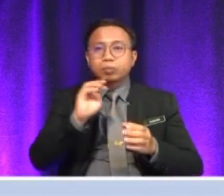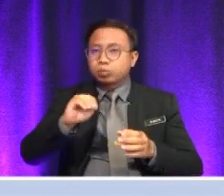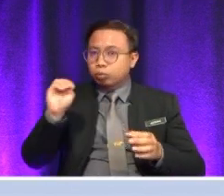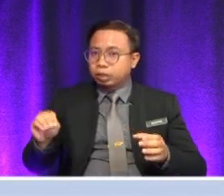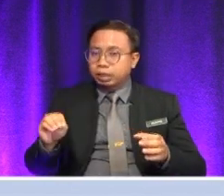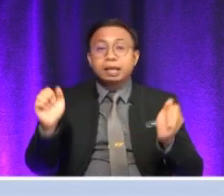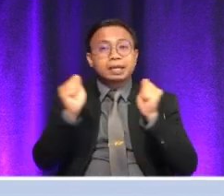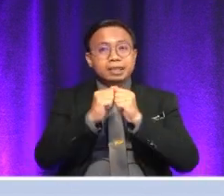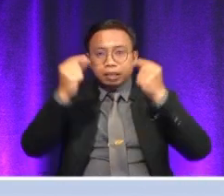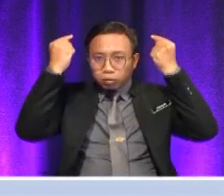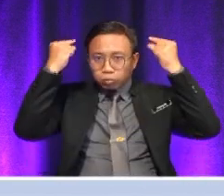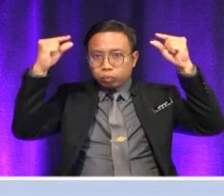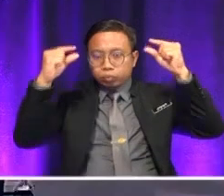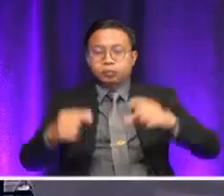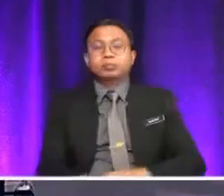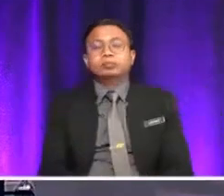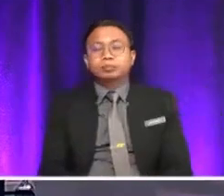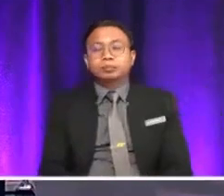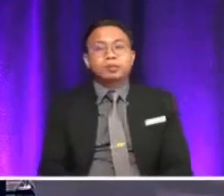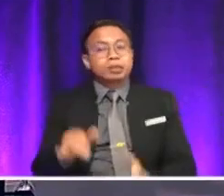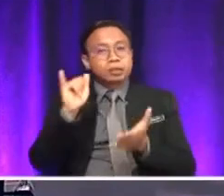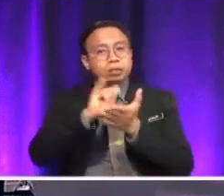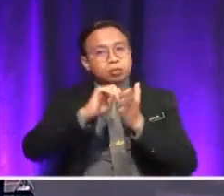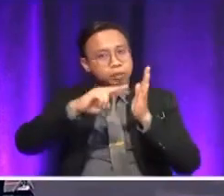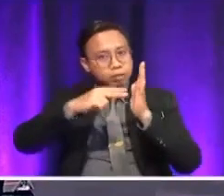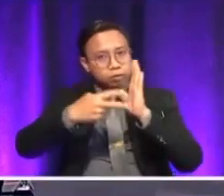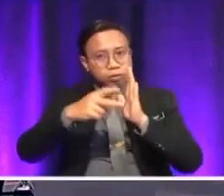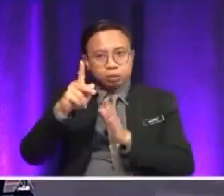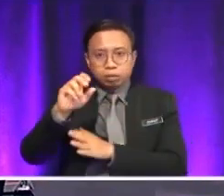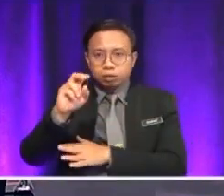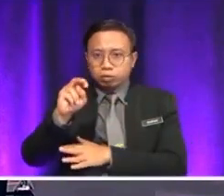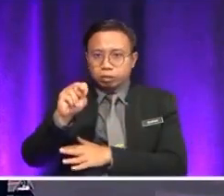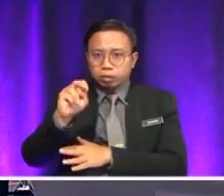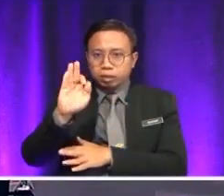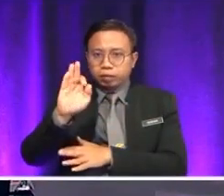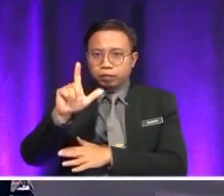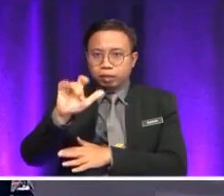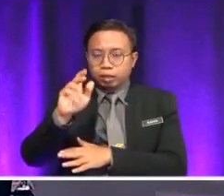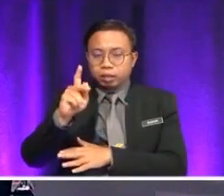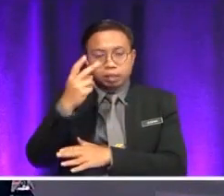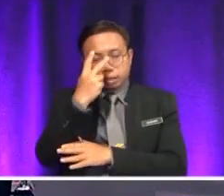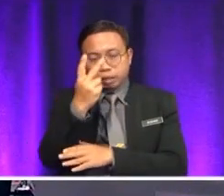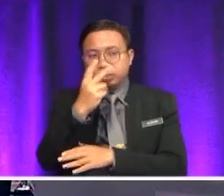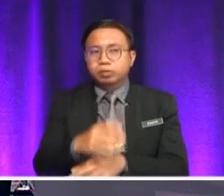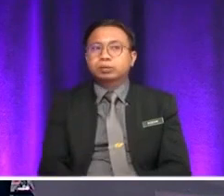konflik. Okey? Itu dia. Itu adalah konflik. Seterusnya, kita tengok tu.